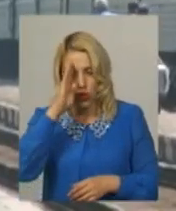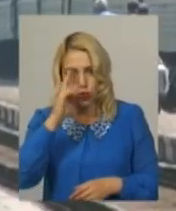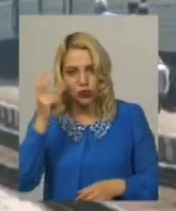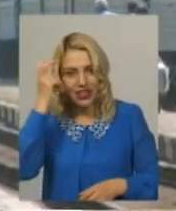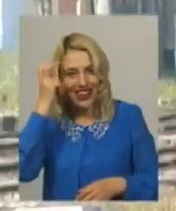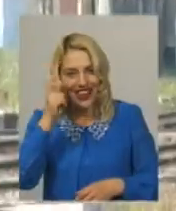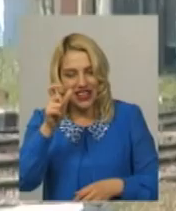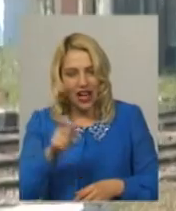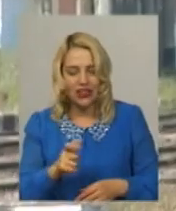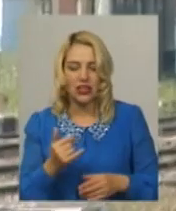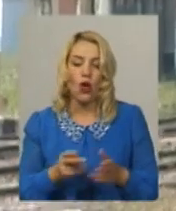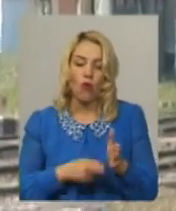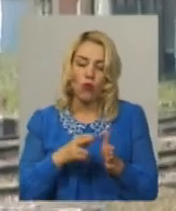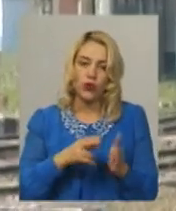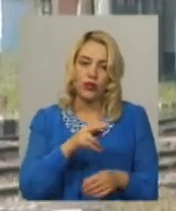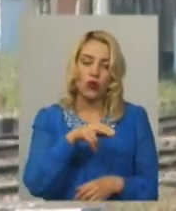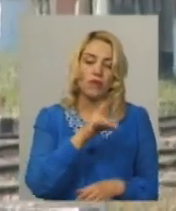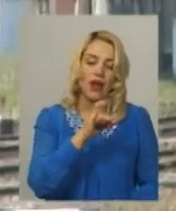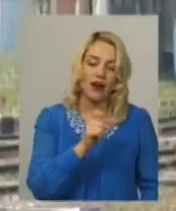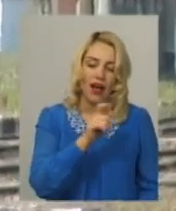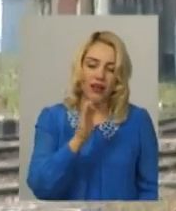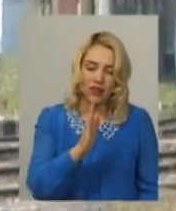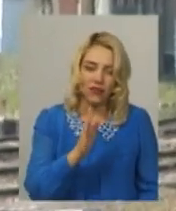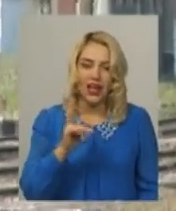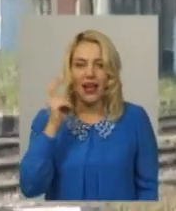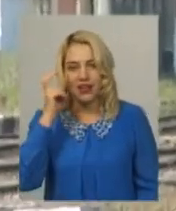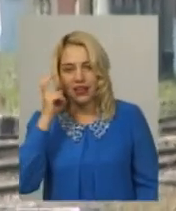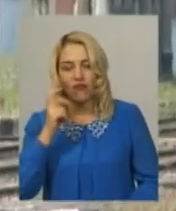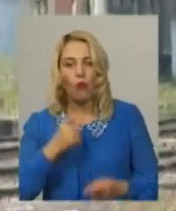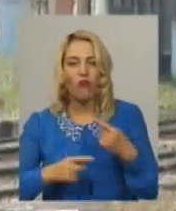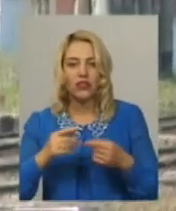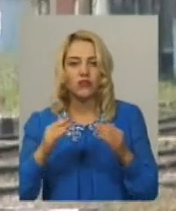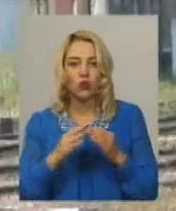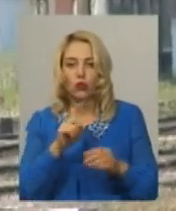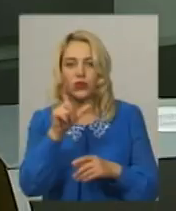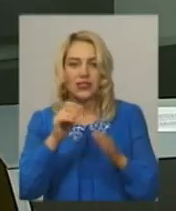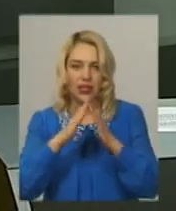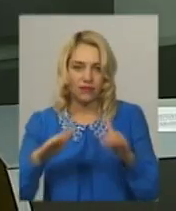ночі потягом Рахів – Київ повертався додому із спортивного табору з Яремчи.